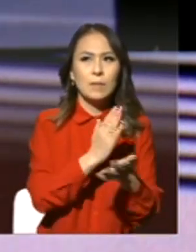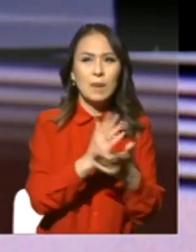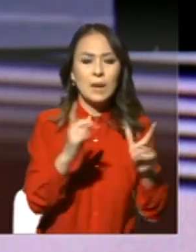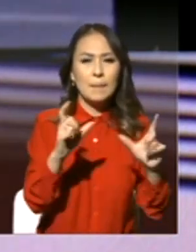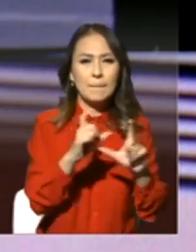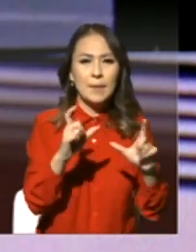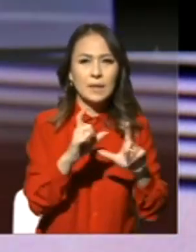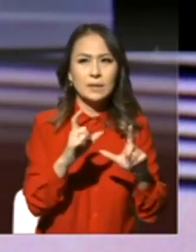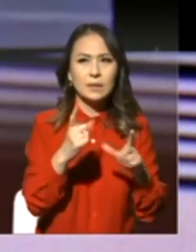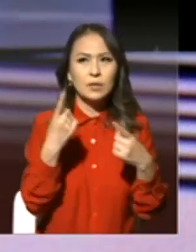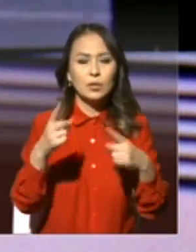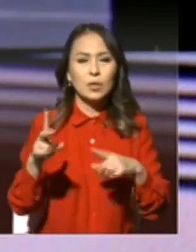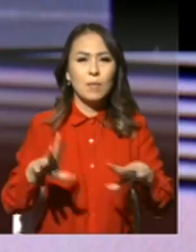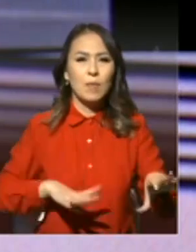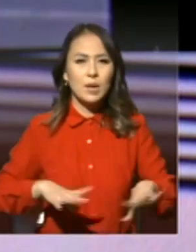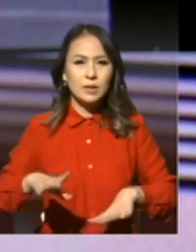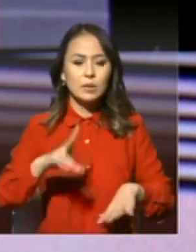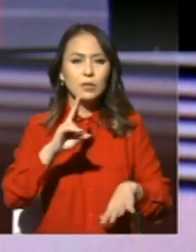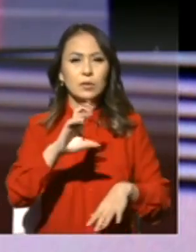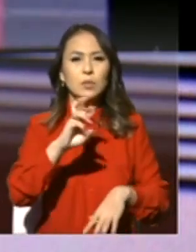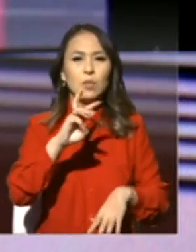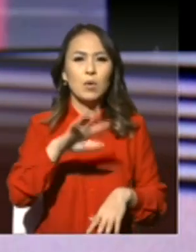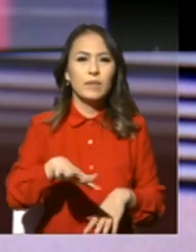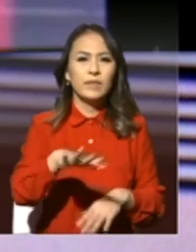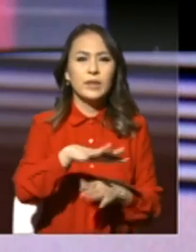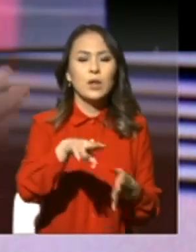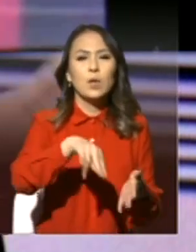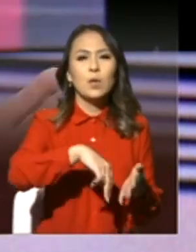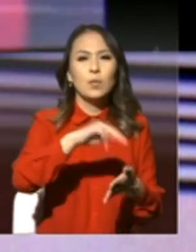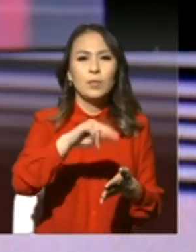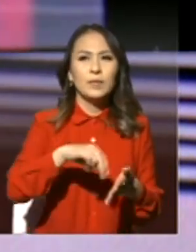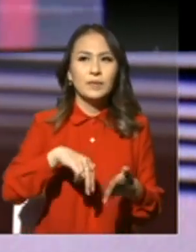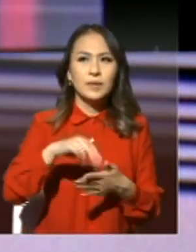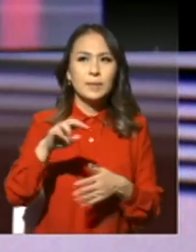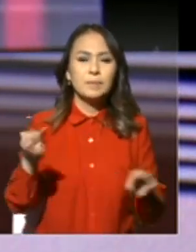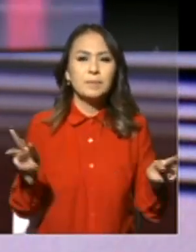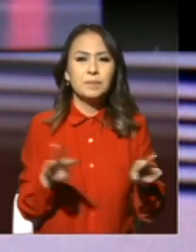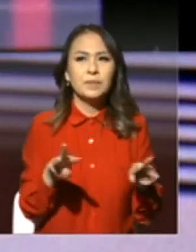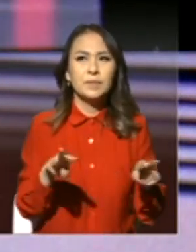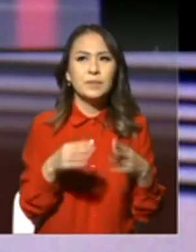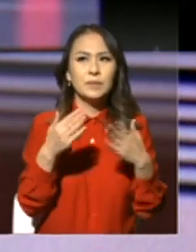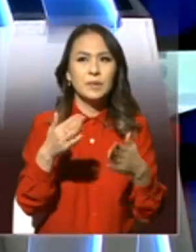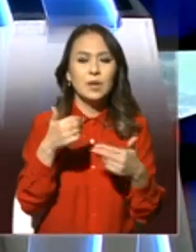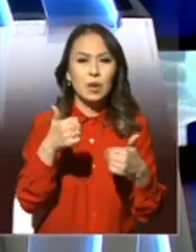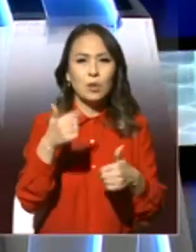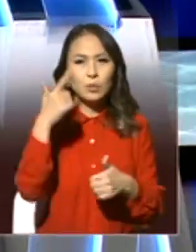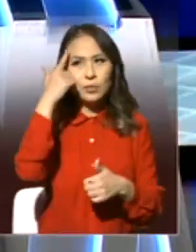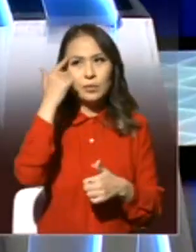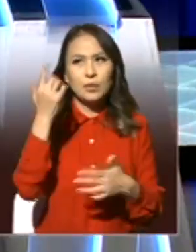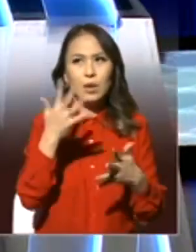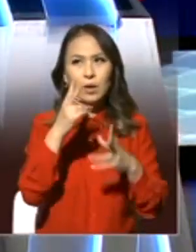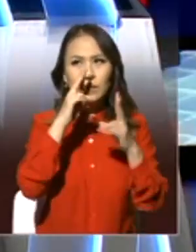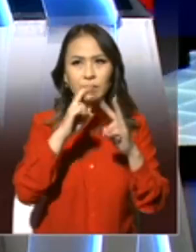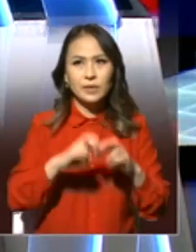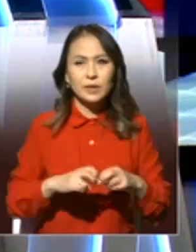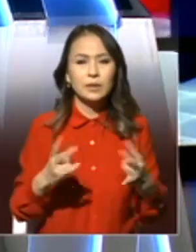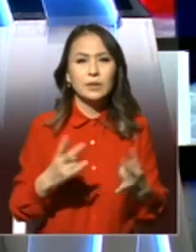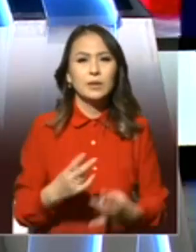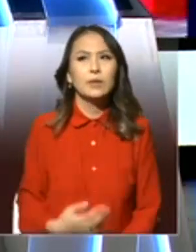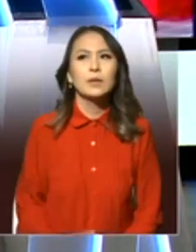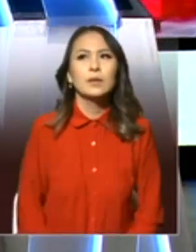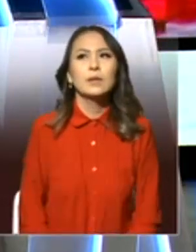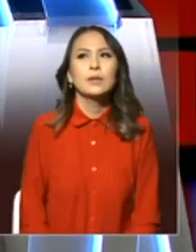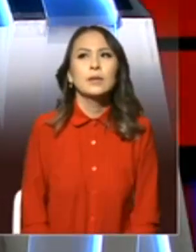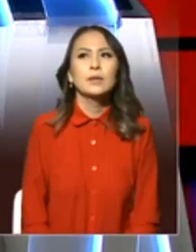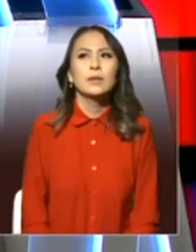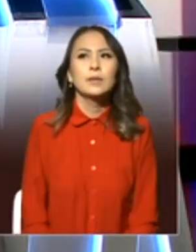үлкен біреу базардан алады. Сондықтан оны бәрін реттеу керек. Мен министрлік оны жақсы білет, қалай зерттейтінін ол жағынан. Рұқсат